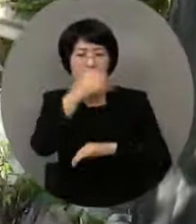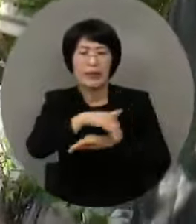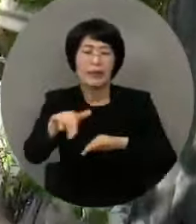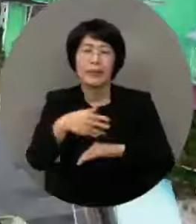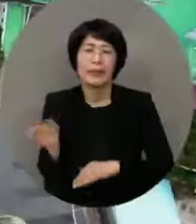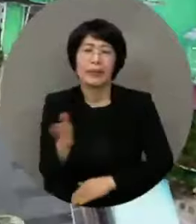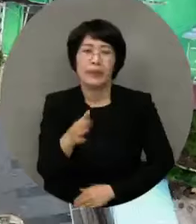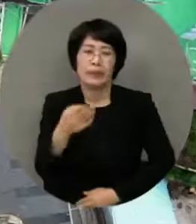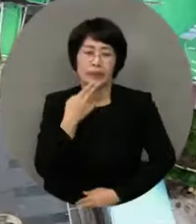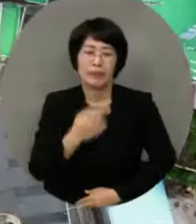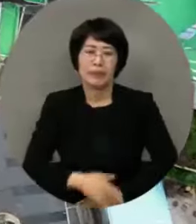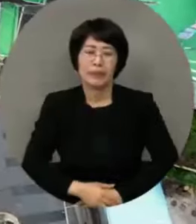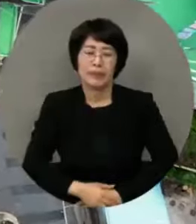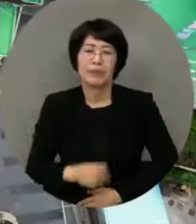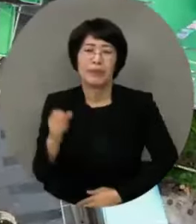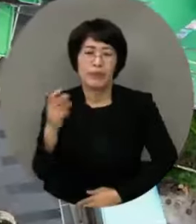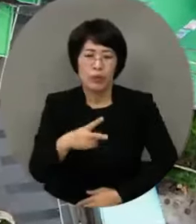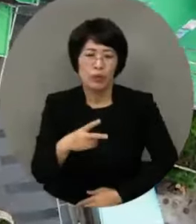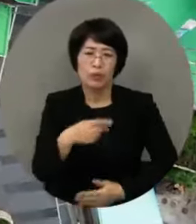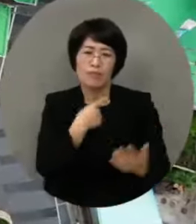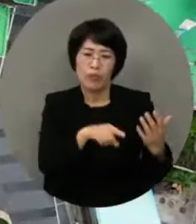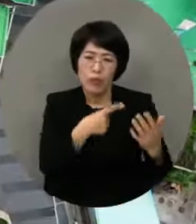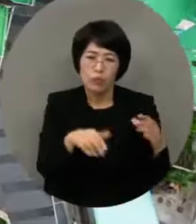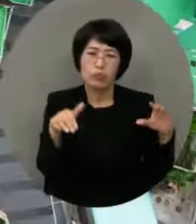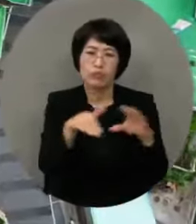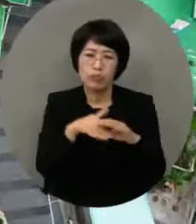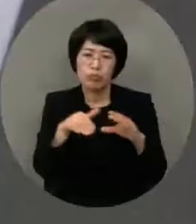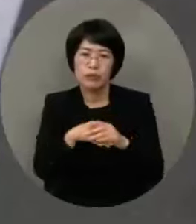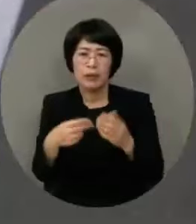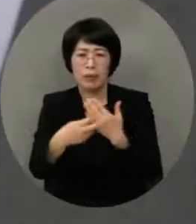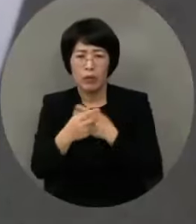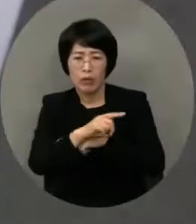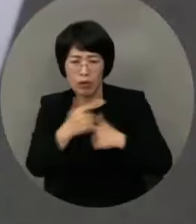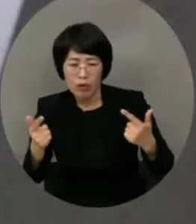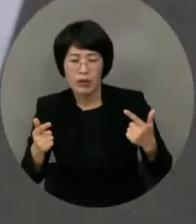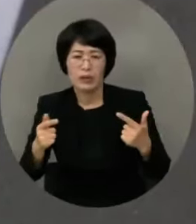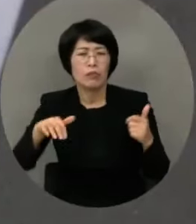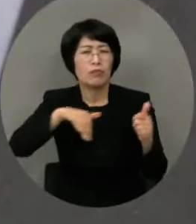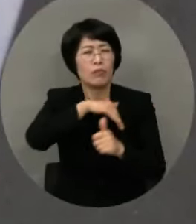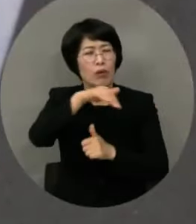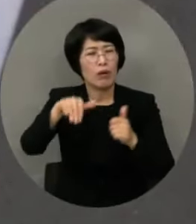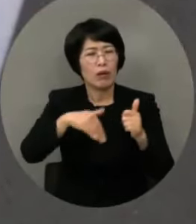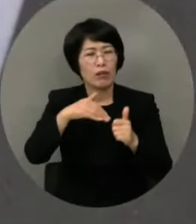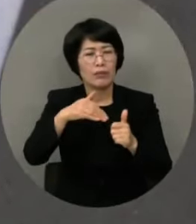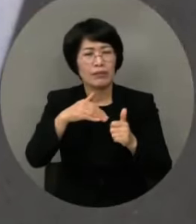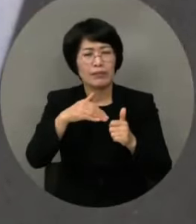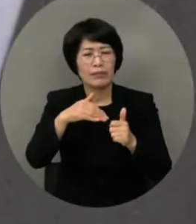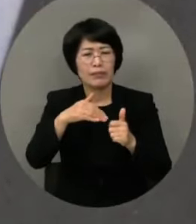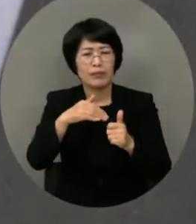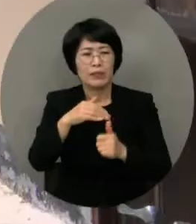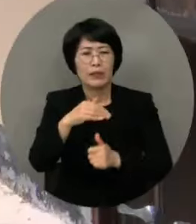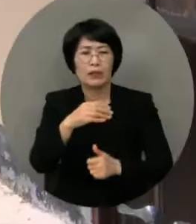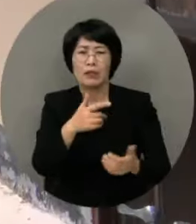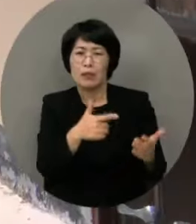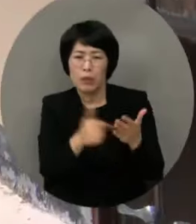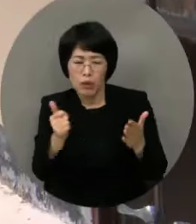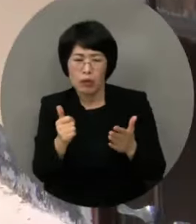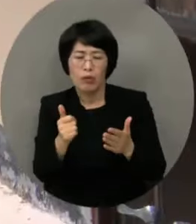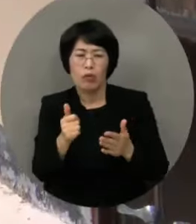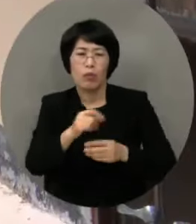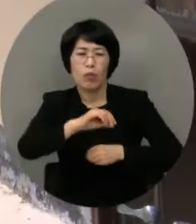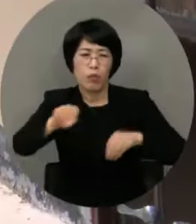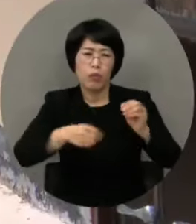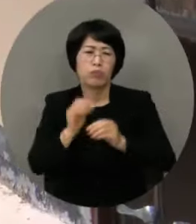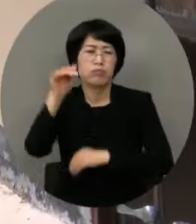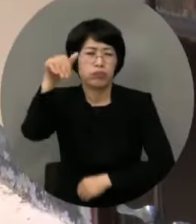않습니다. 여기에 교육, 문화, 의료 등 기본 여건도 제자리 걸음을 걷거나 오히려